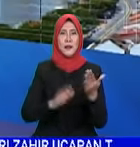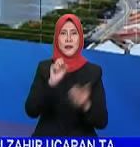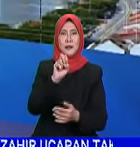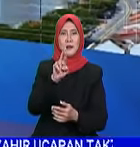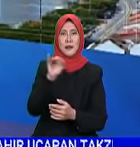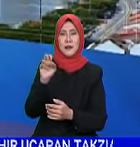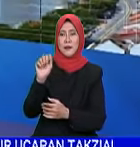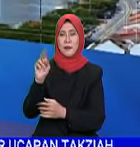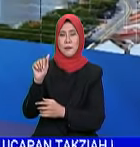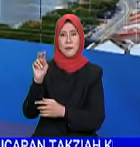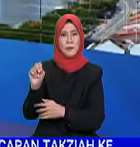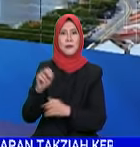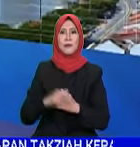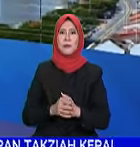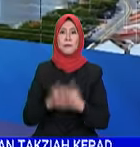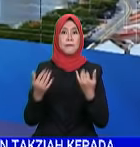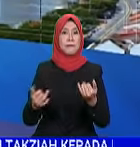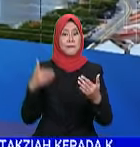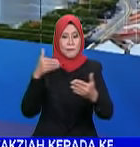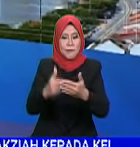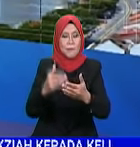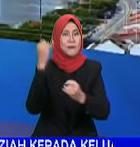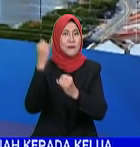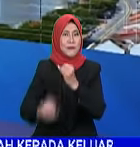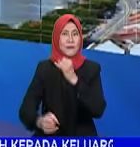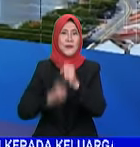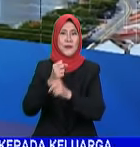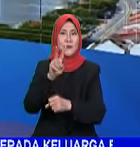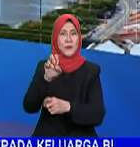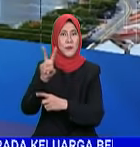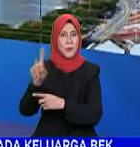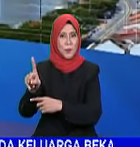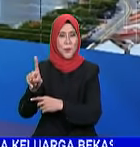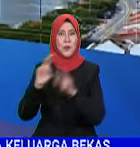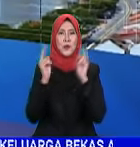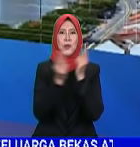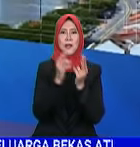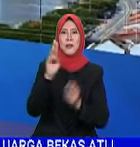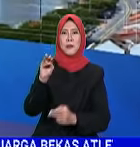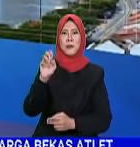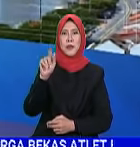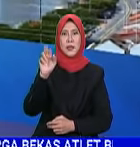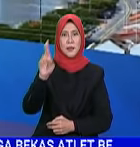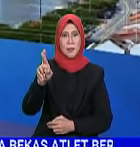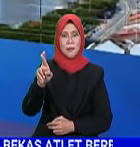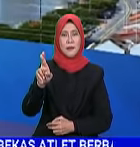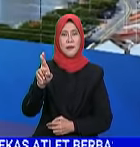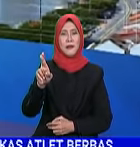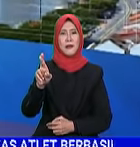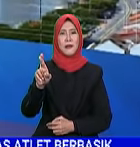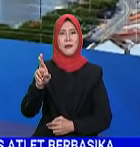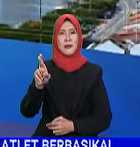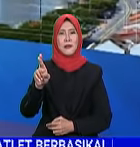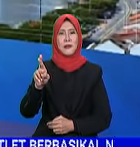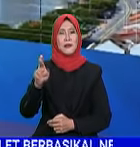Aman. Sekalipun sudah menghampiri ke penghujung tahun 2021, Unit Mekar atau singkatan dari Menyemai Kasih